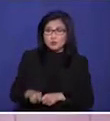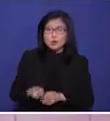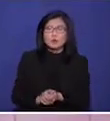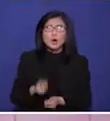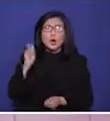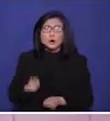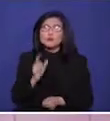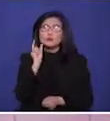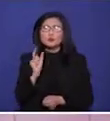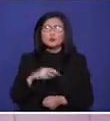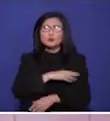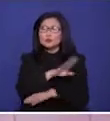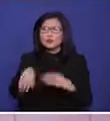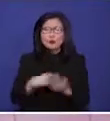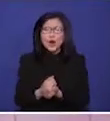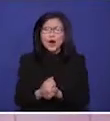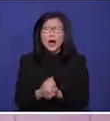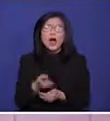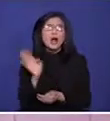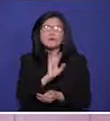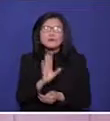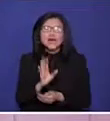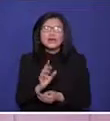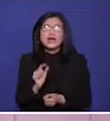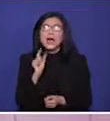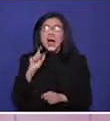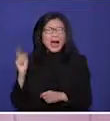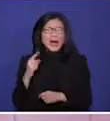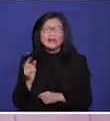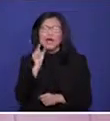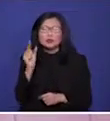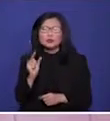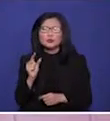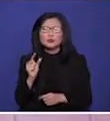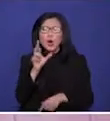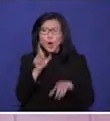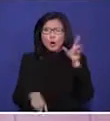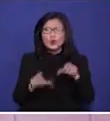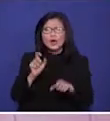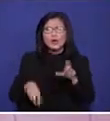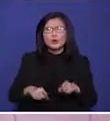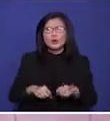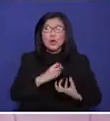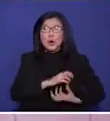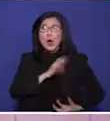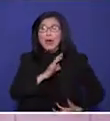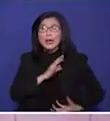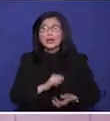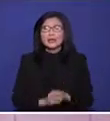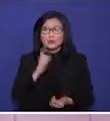untuk semua, bukan hukum untuk orang-orang kuat atau orang-orang kaya saja. Saya kira itu tekad